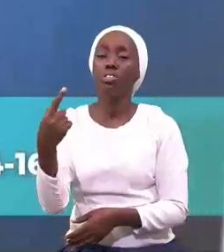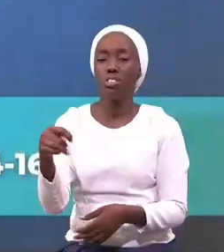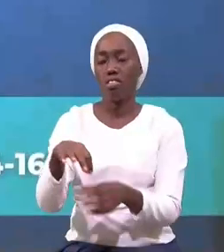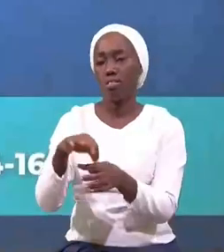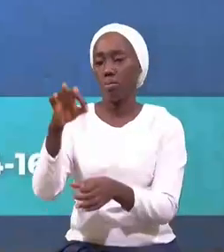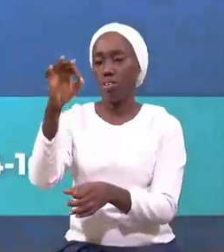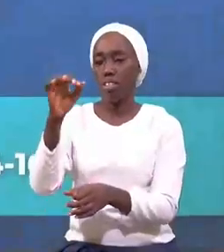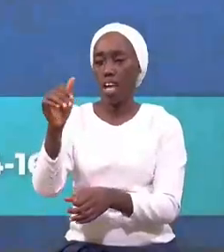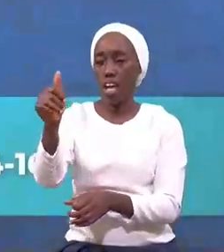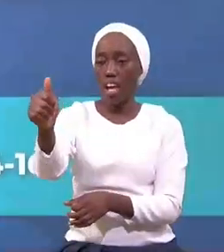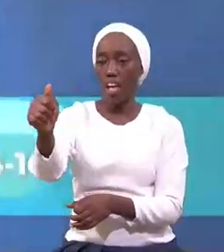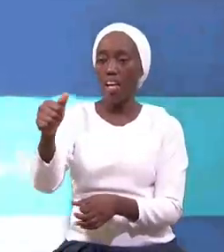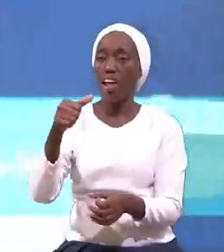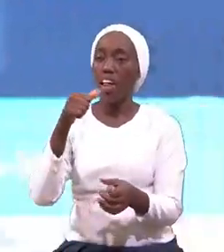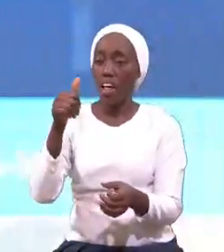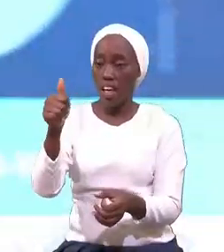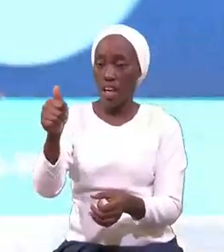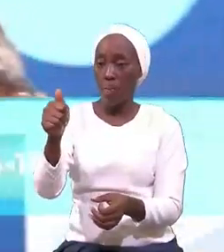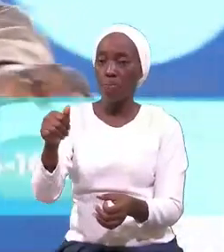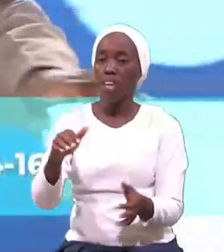premièrement, n'abandonnez pas l'esprit.